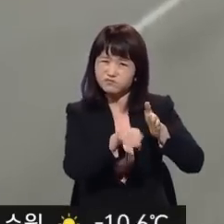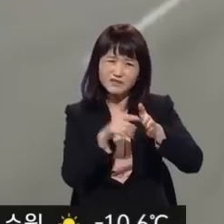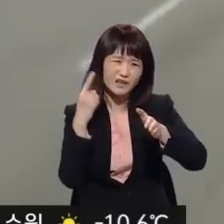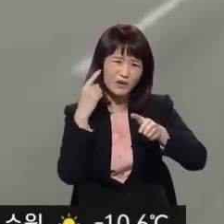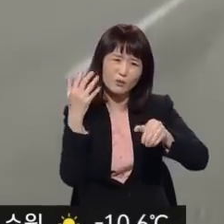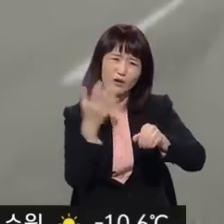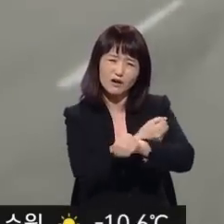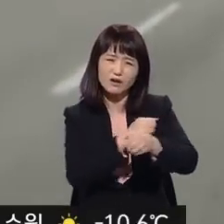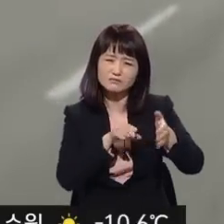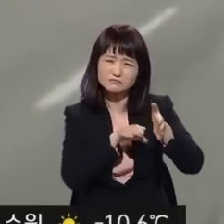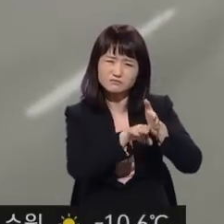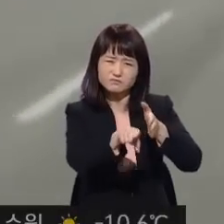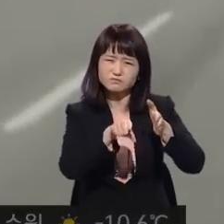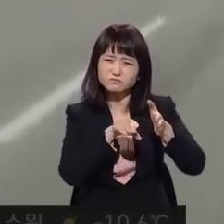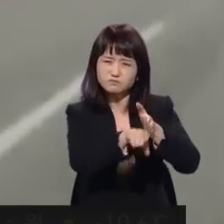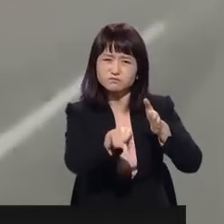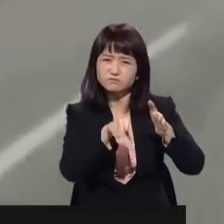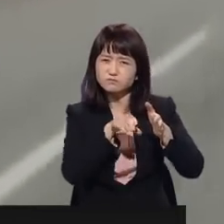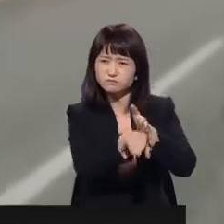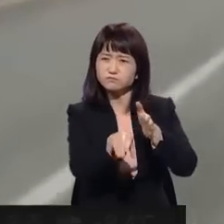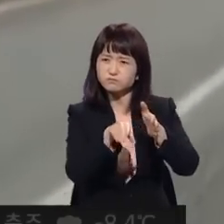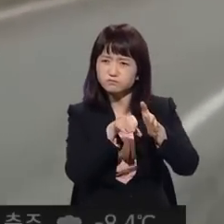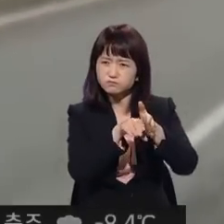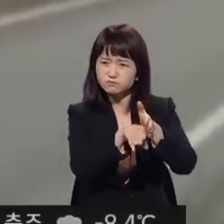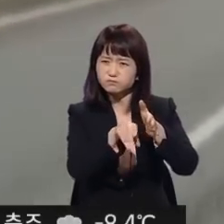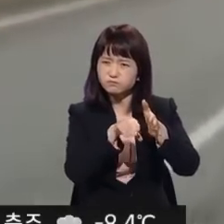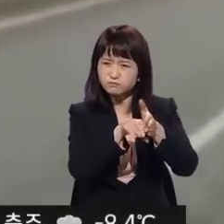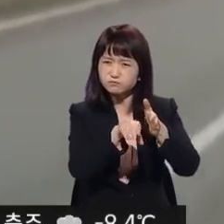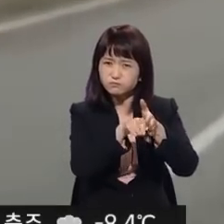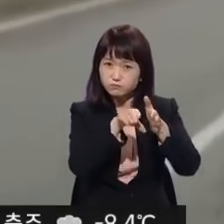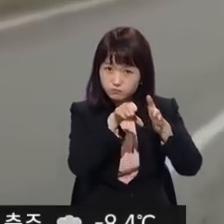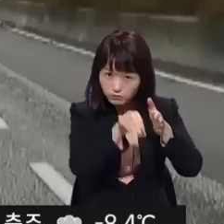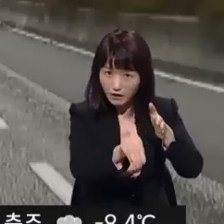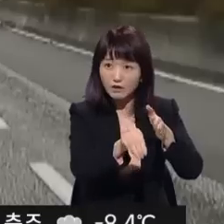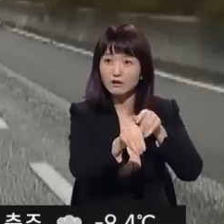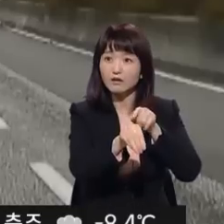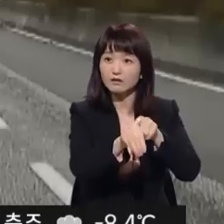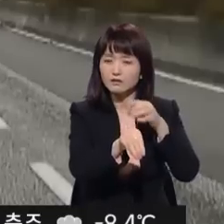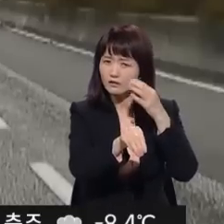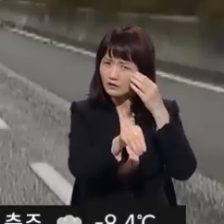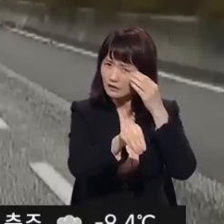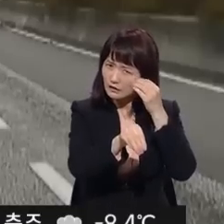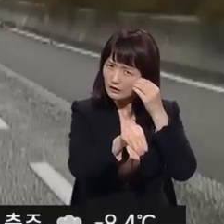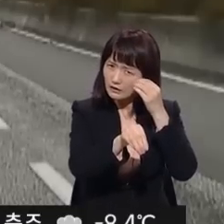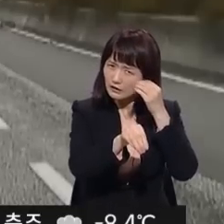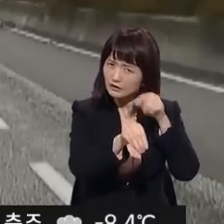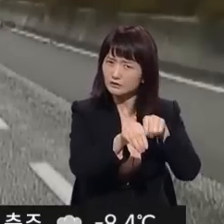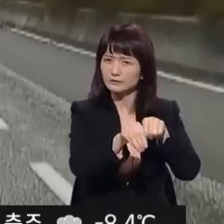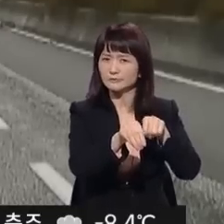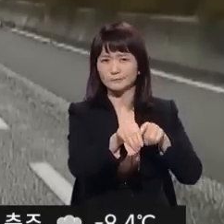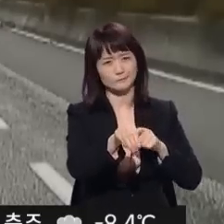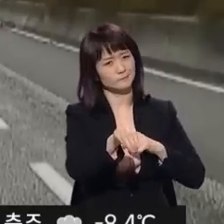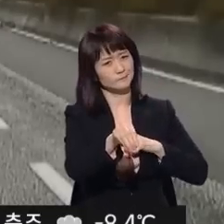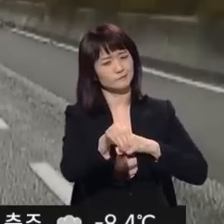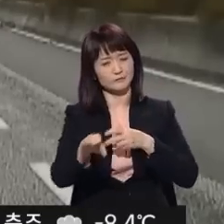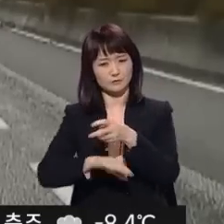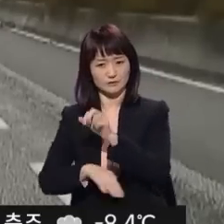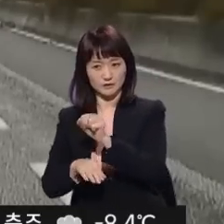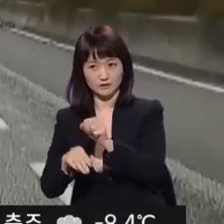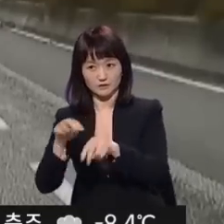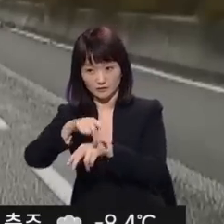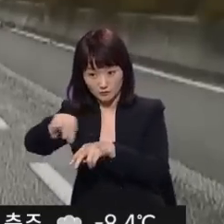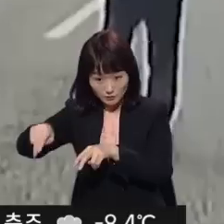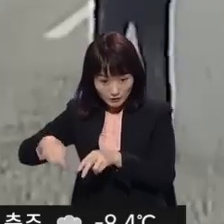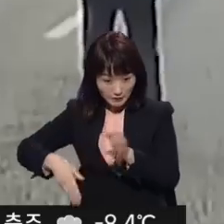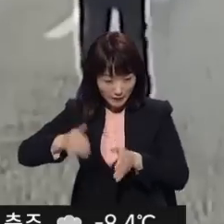어? 그으면서 지금 달리고 있는데 자, 가다가 멈췄습니다. 이상합니다. 뭔가 이상한 낌새를 느낀 버스 기사 달려가서